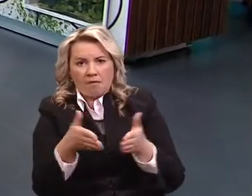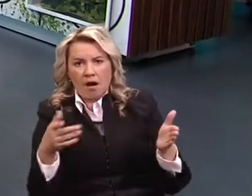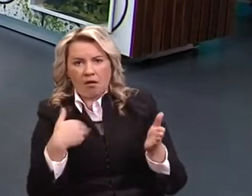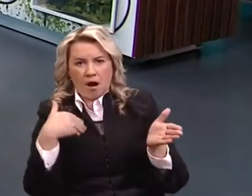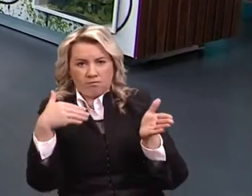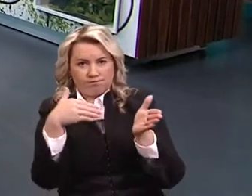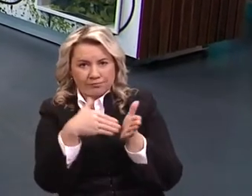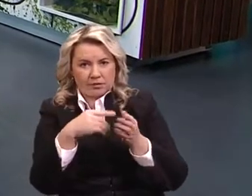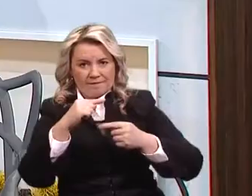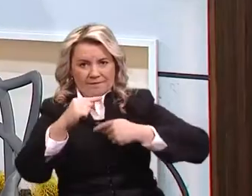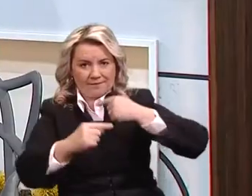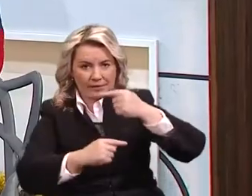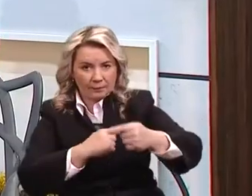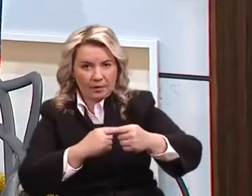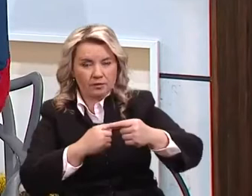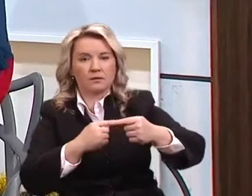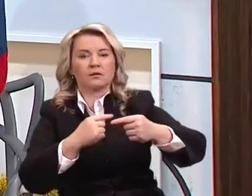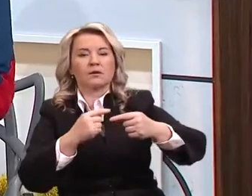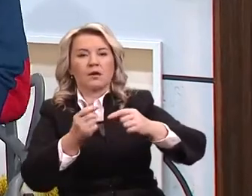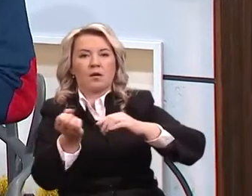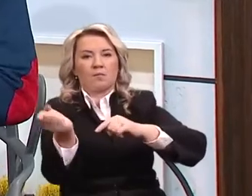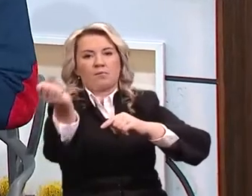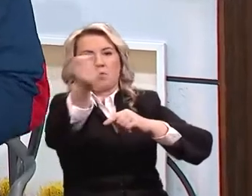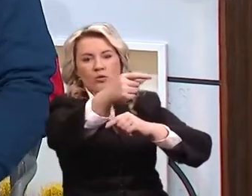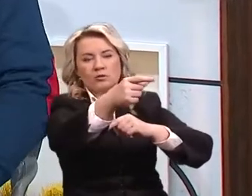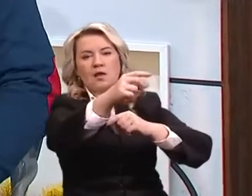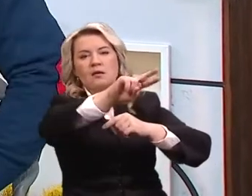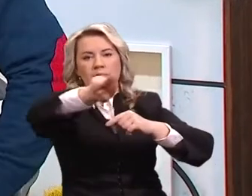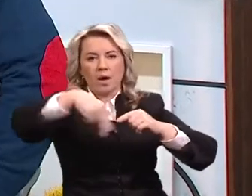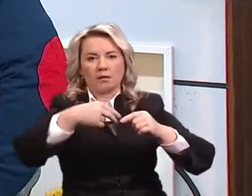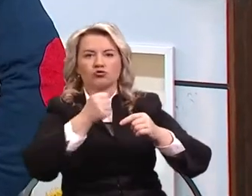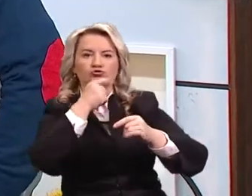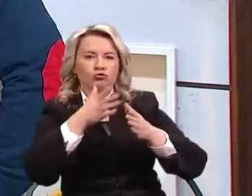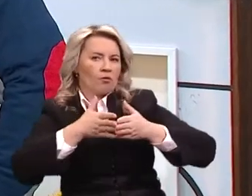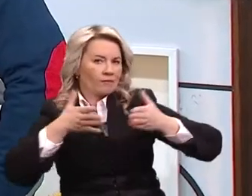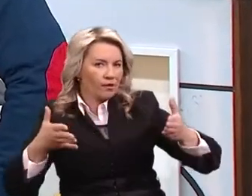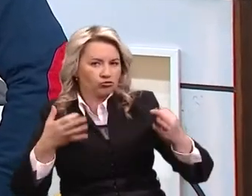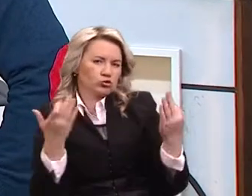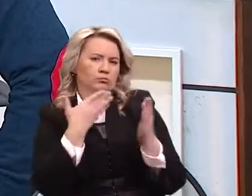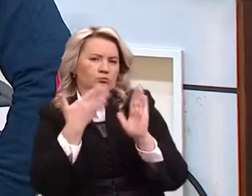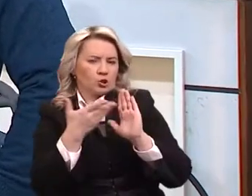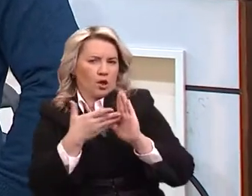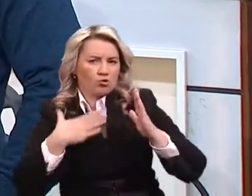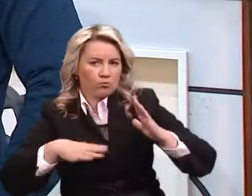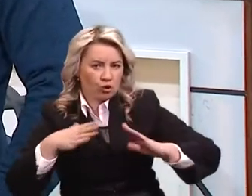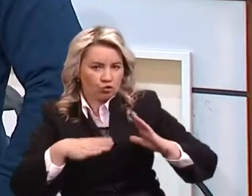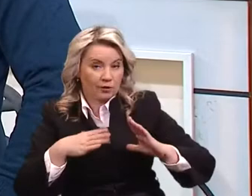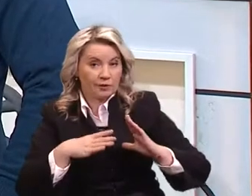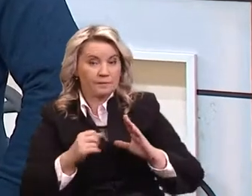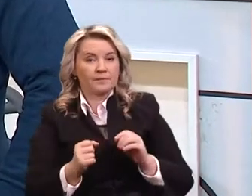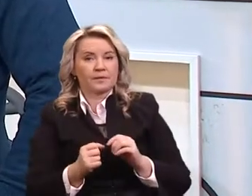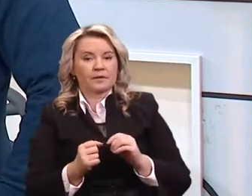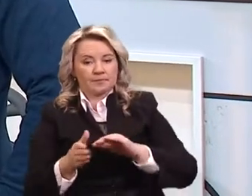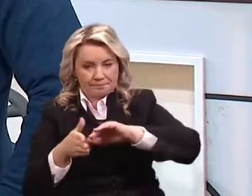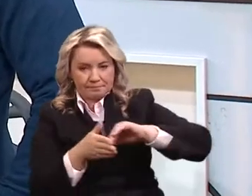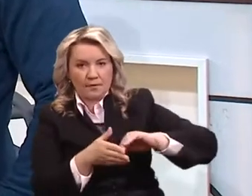jenom protáhnou to datum splatnosti na to, dokud se to nevyřeší ve váš prospěch. To znamená, tohle je pro mě dneska nejoptimálnější metoda nákupu. Potom platba